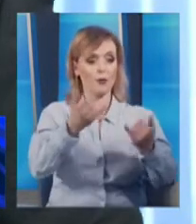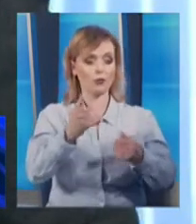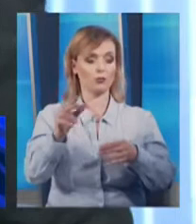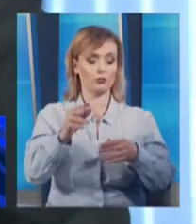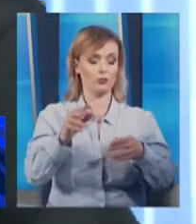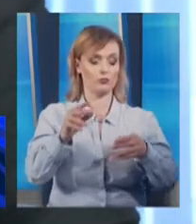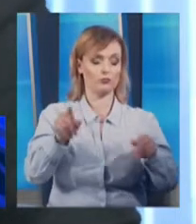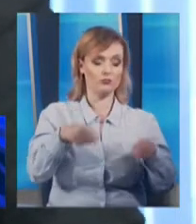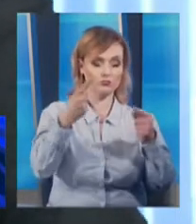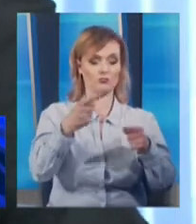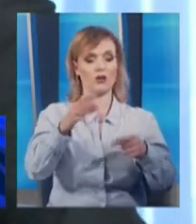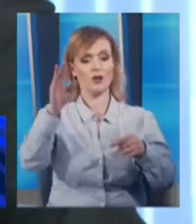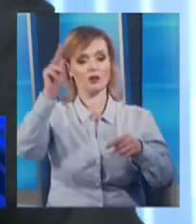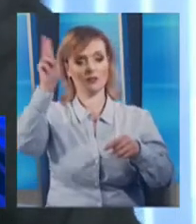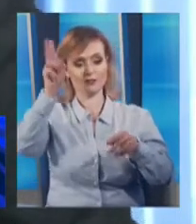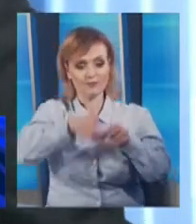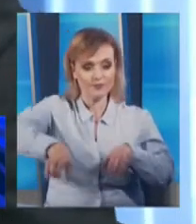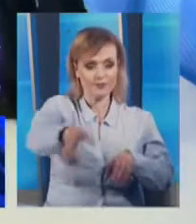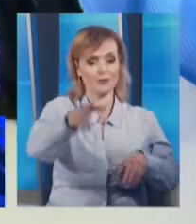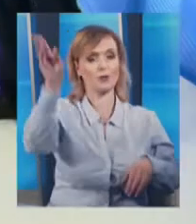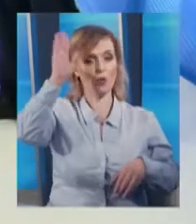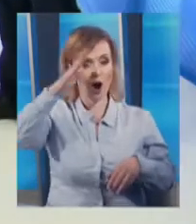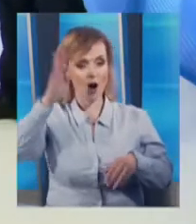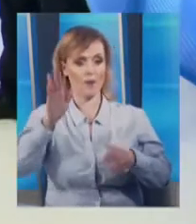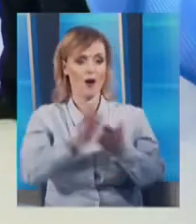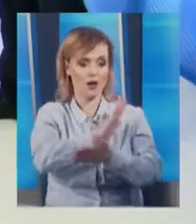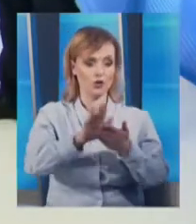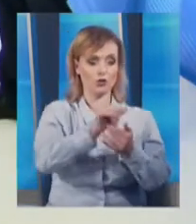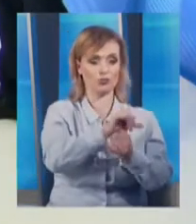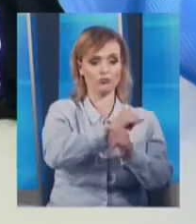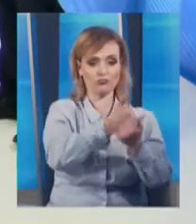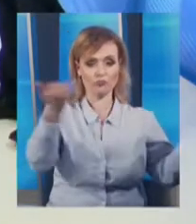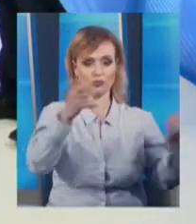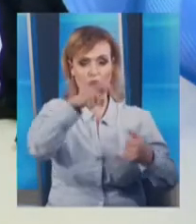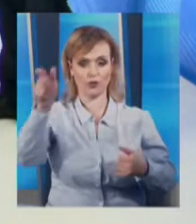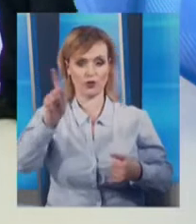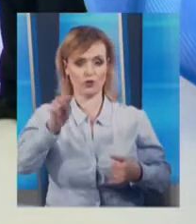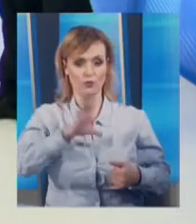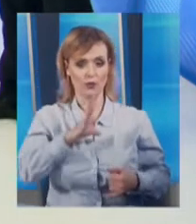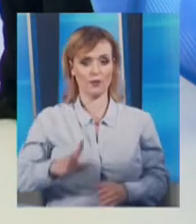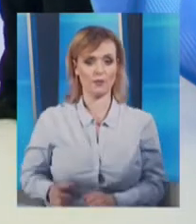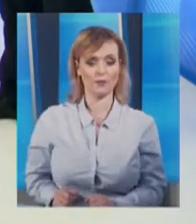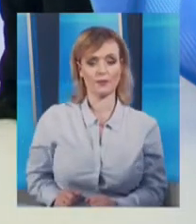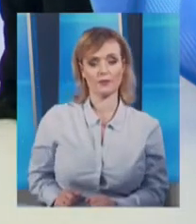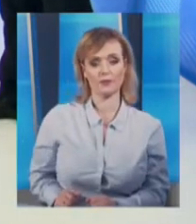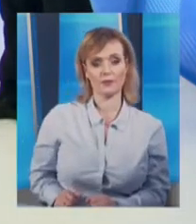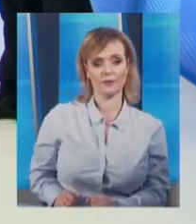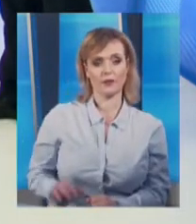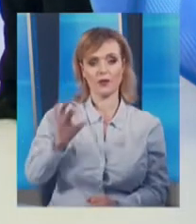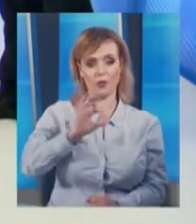irigare, pentru sisteme de anti-îngheț și așa mai departe. Da. Mergem mai departe în cazul doamnei Maia Sandu.